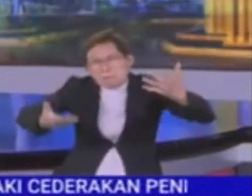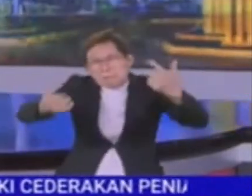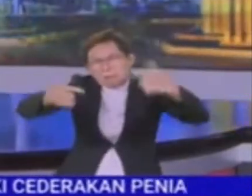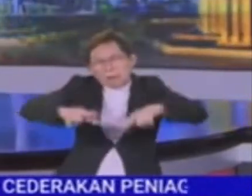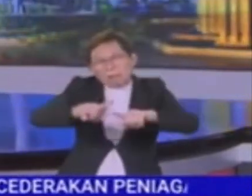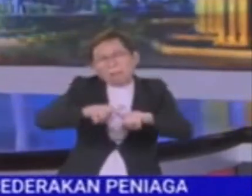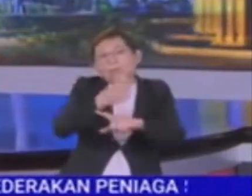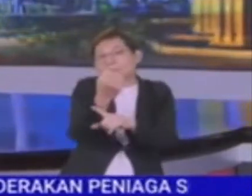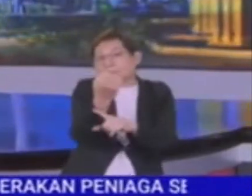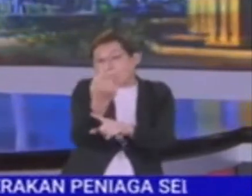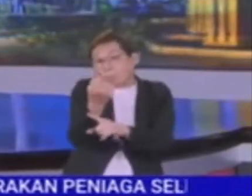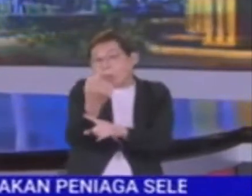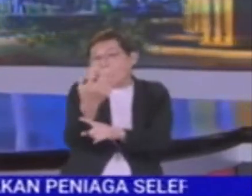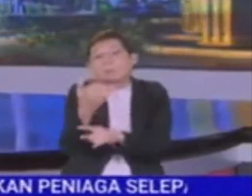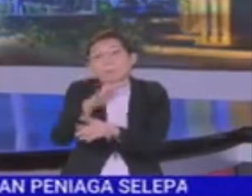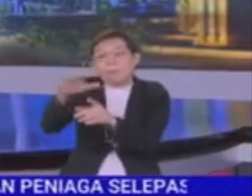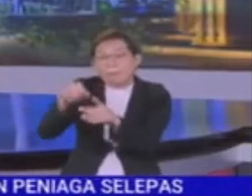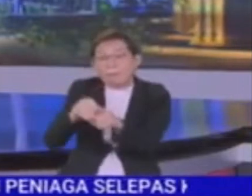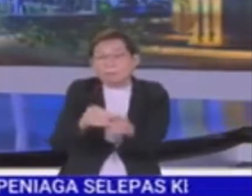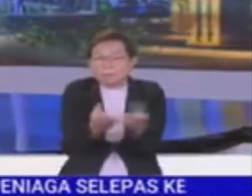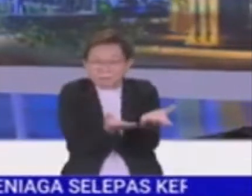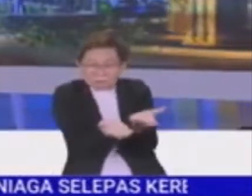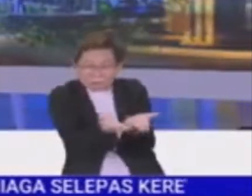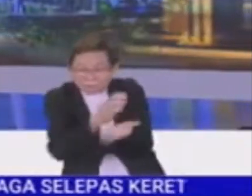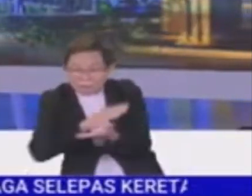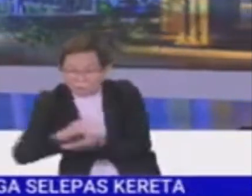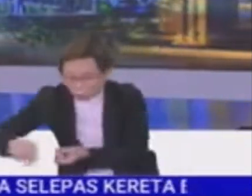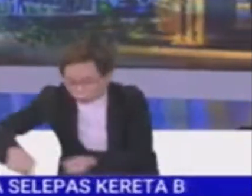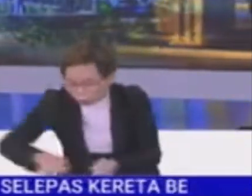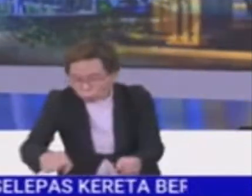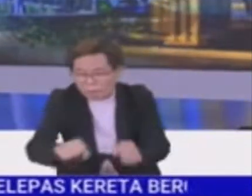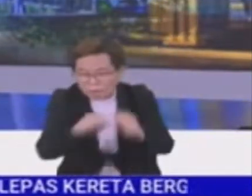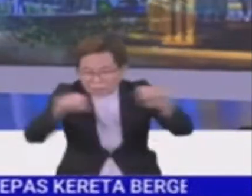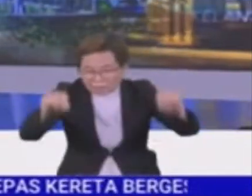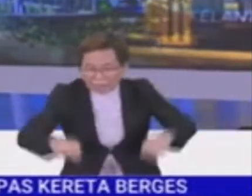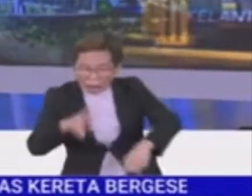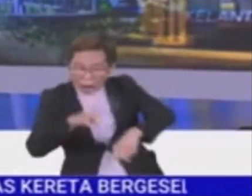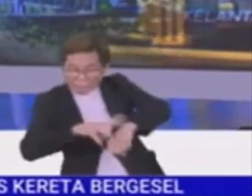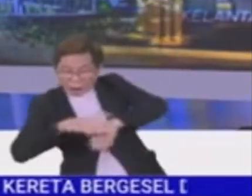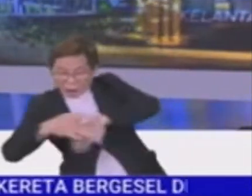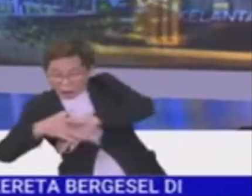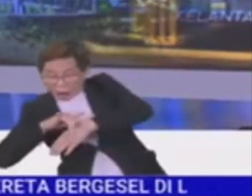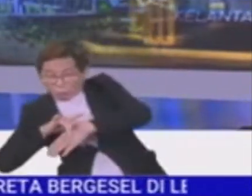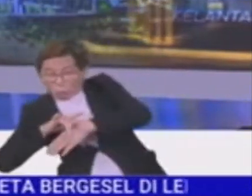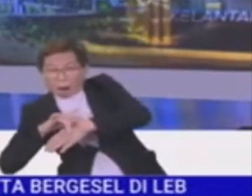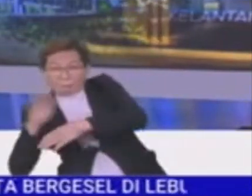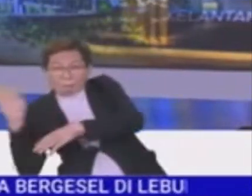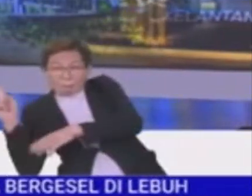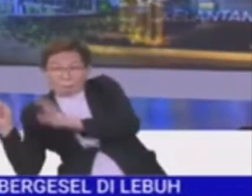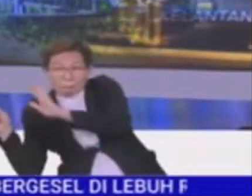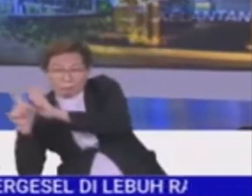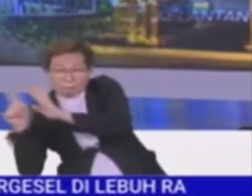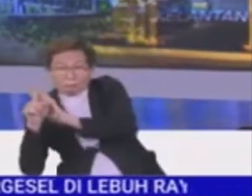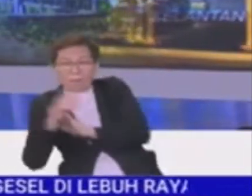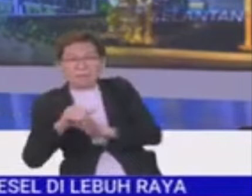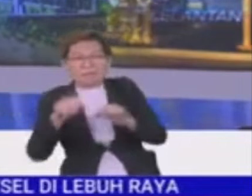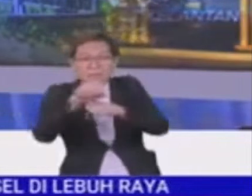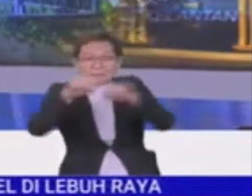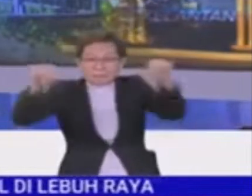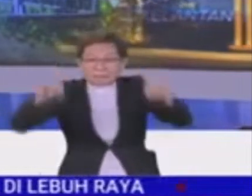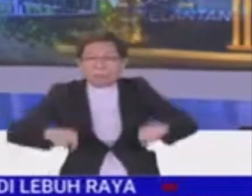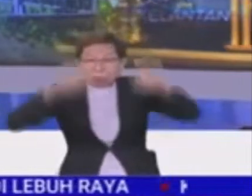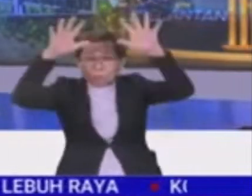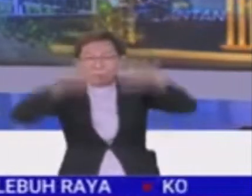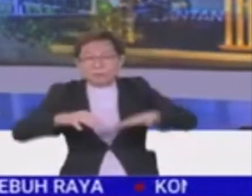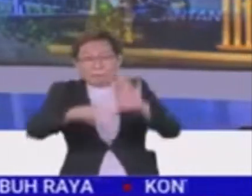berlaku November depan. Ini termasuk penyelenggaraan sungai, stesen amaran awal banjir, stesen hujan dan stesen paras air